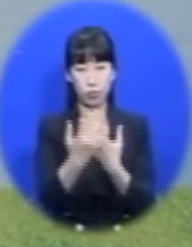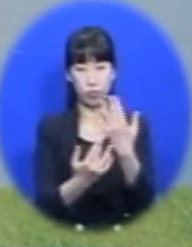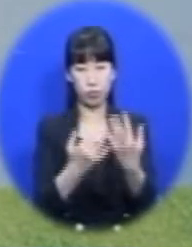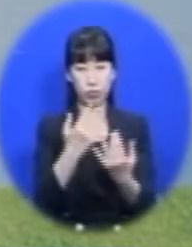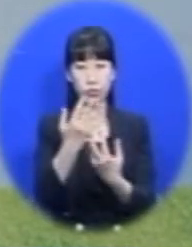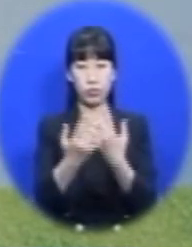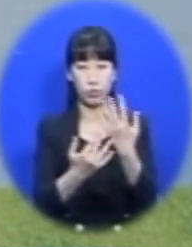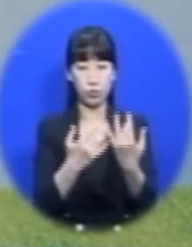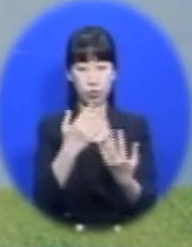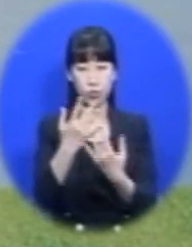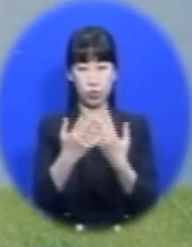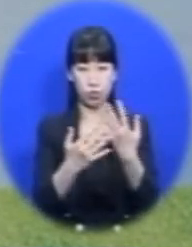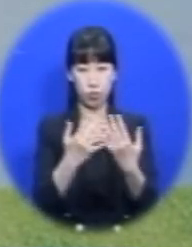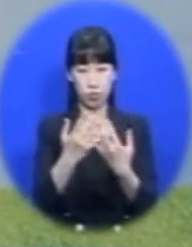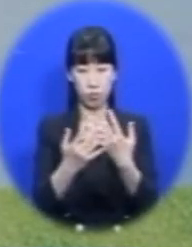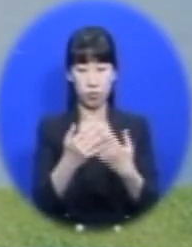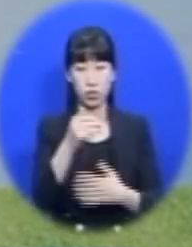완전히 그을려